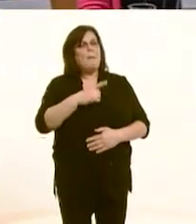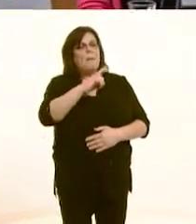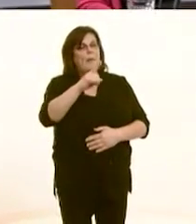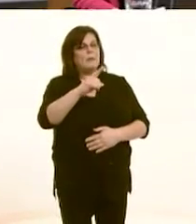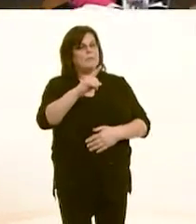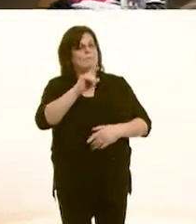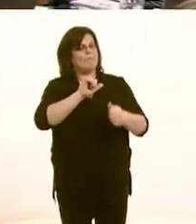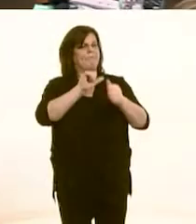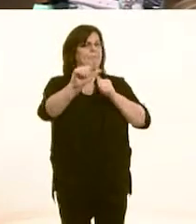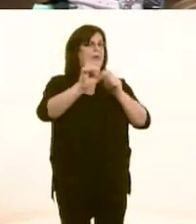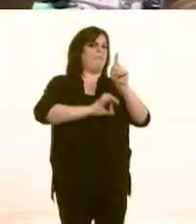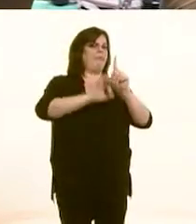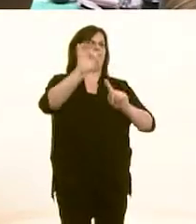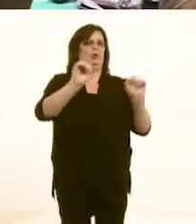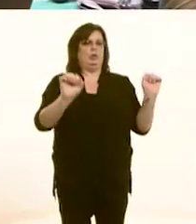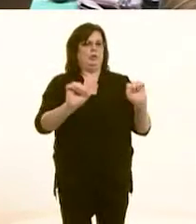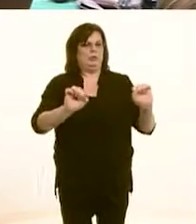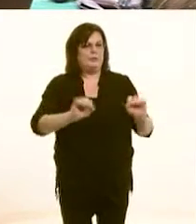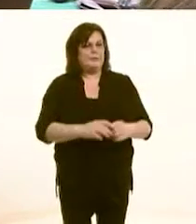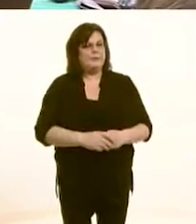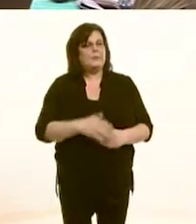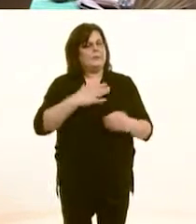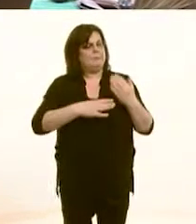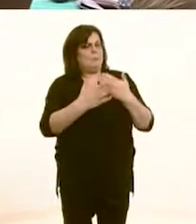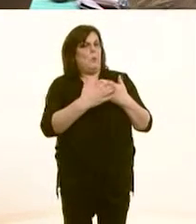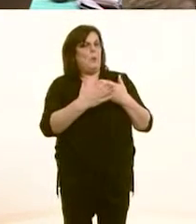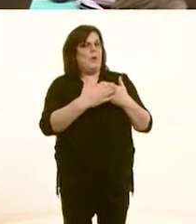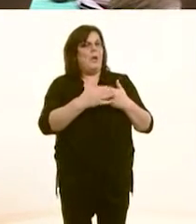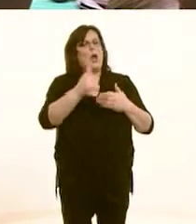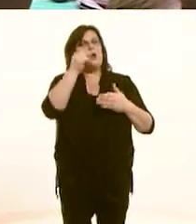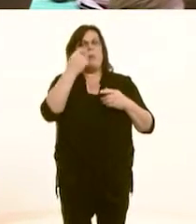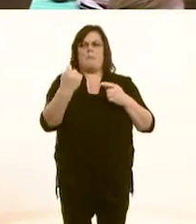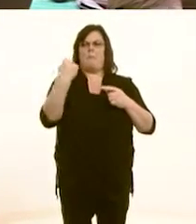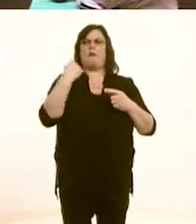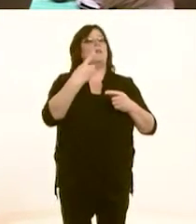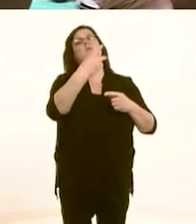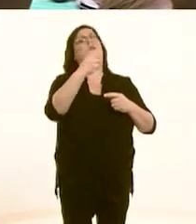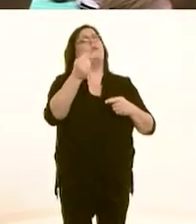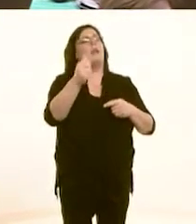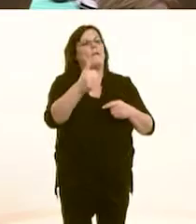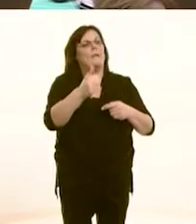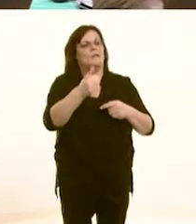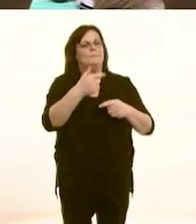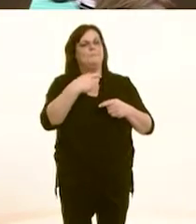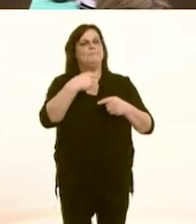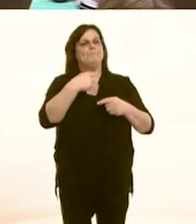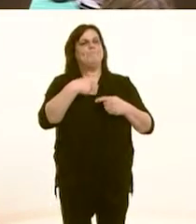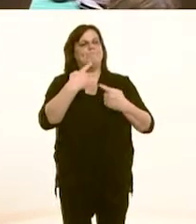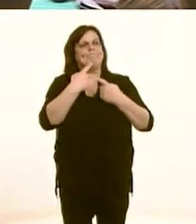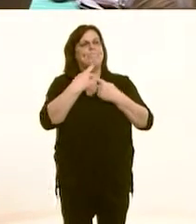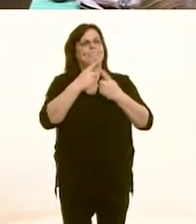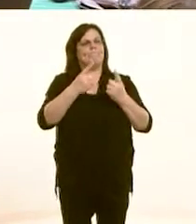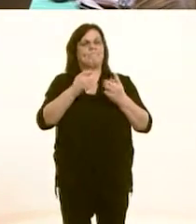ôl yn 2011 oedd y broblem oedd yna er mwyn sicrhau bod potensial plant sydd mewn